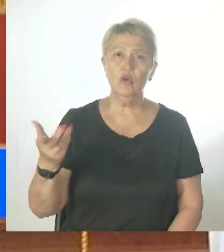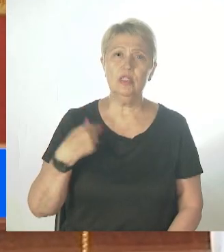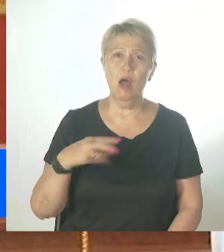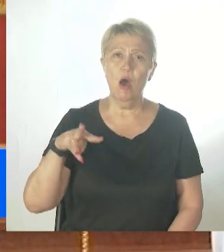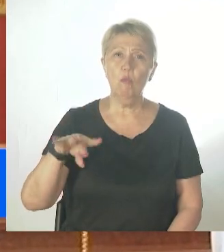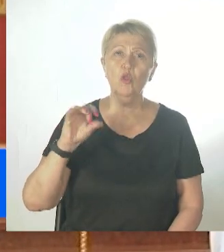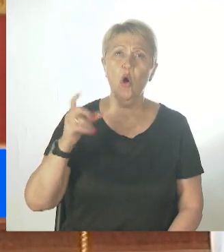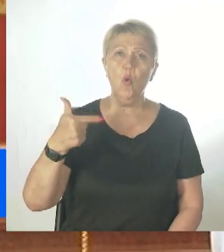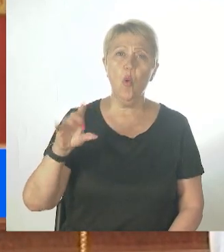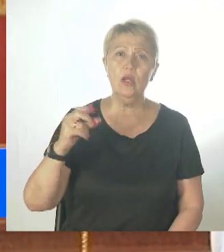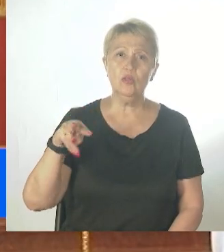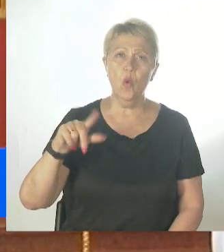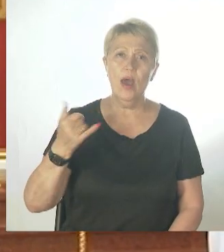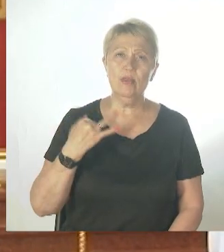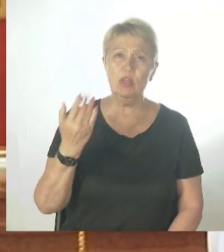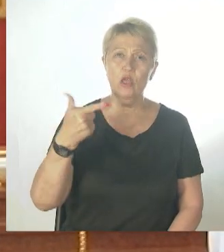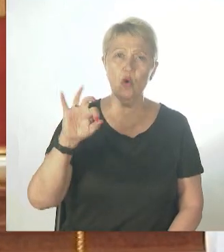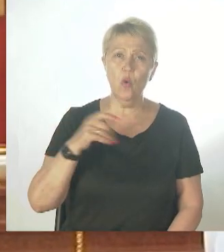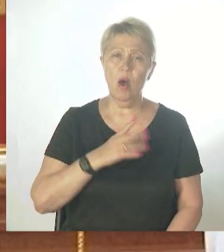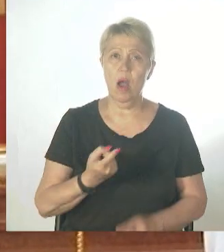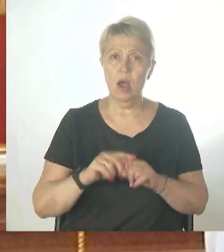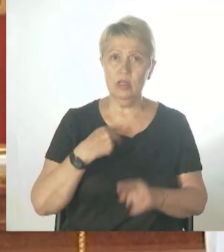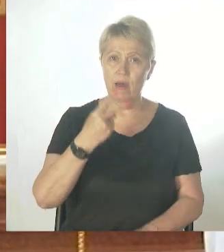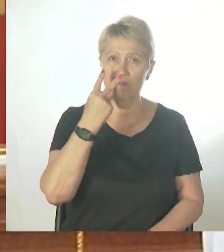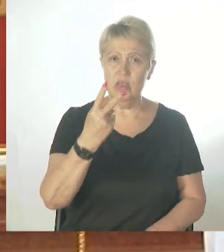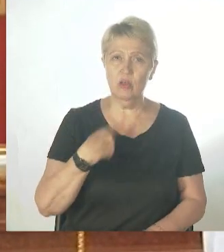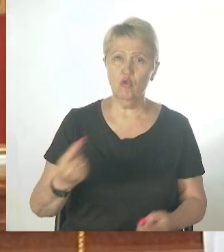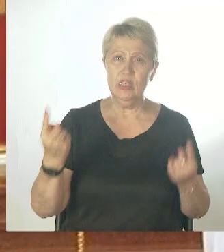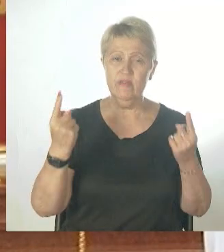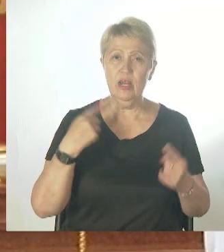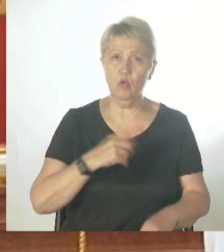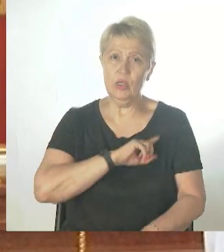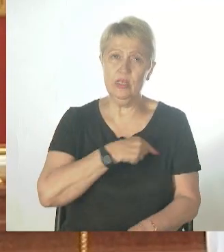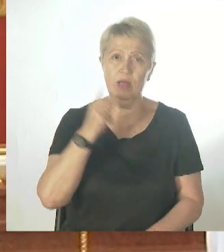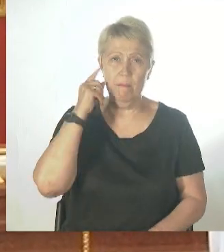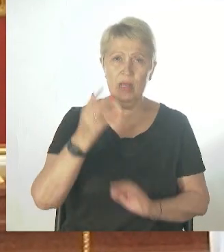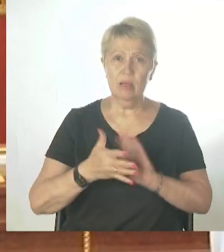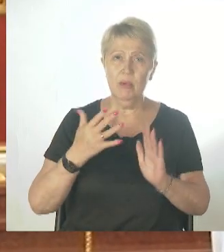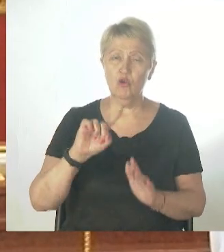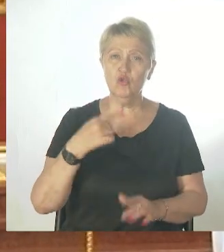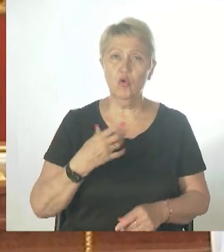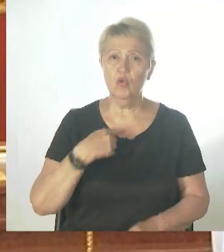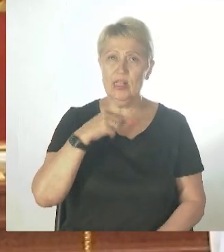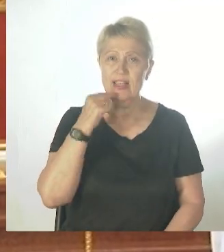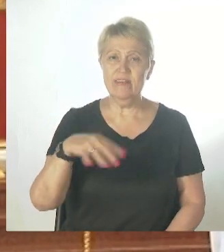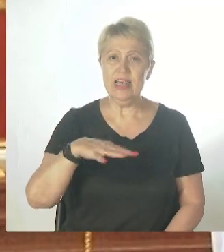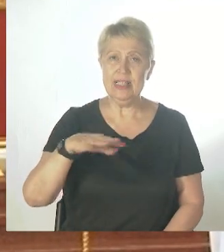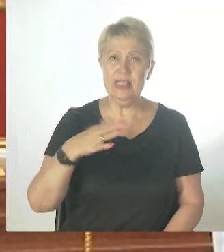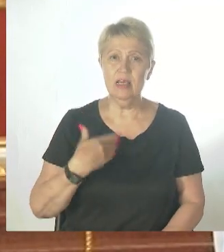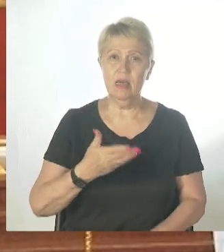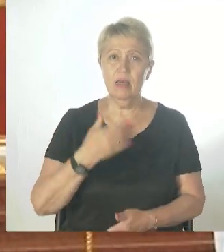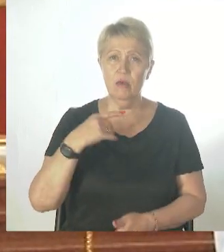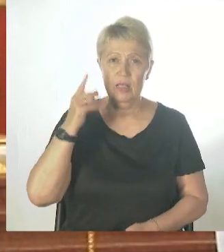Но, видя эту великую силу и понимая, что в России нет еще этих сил